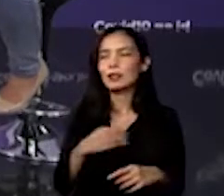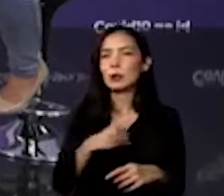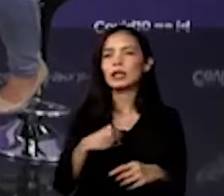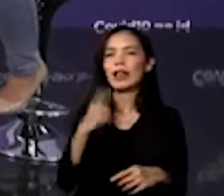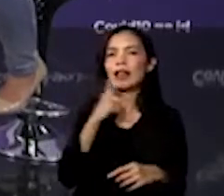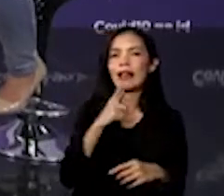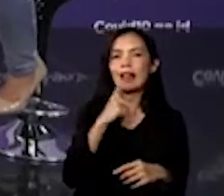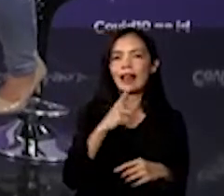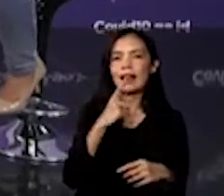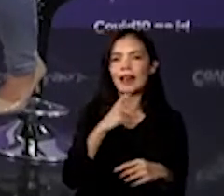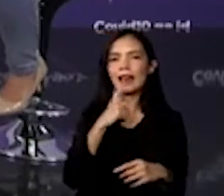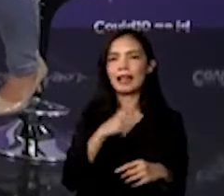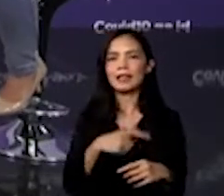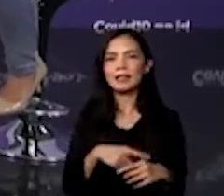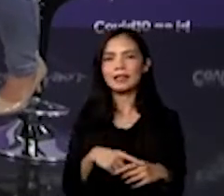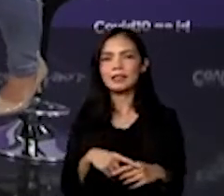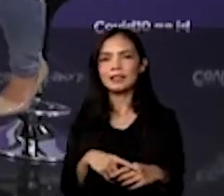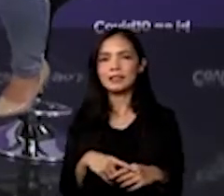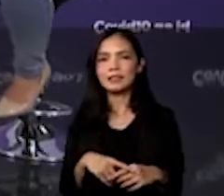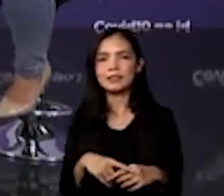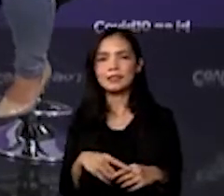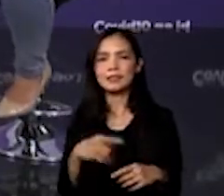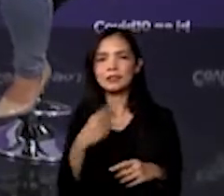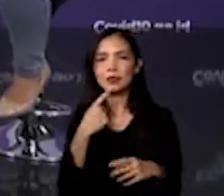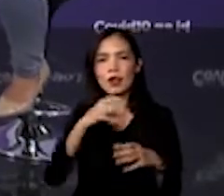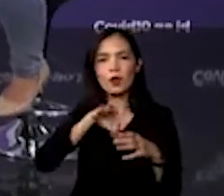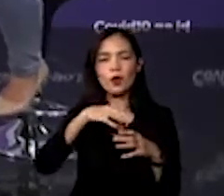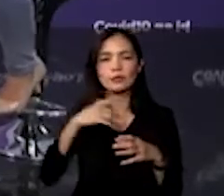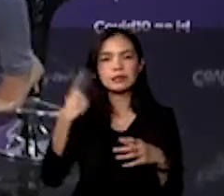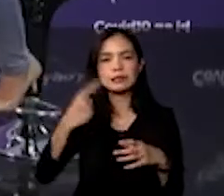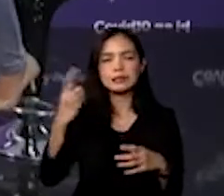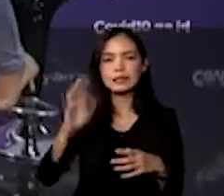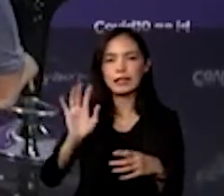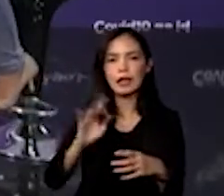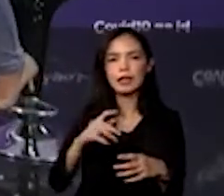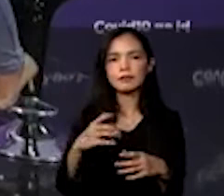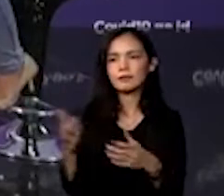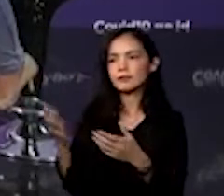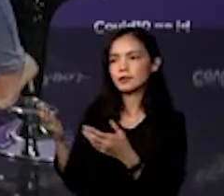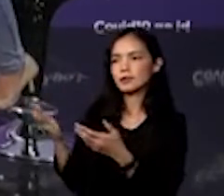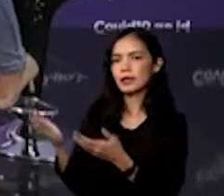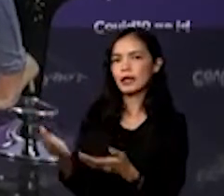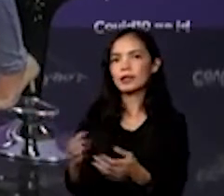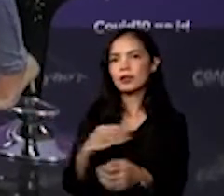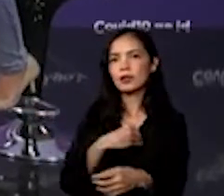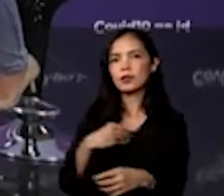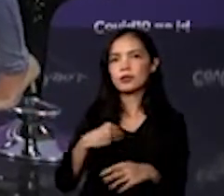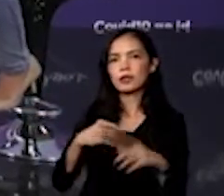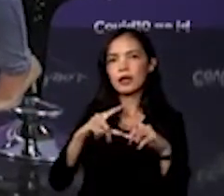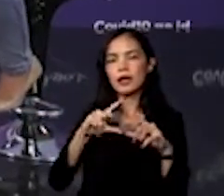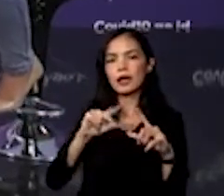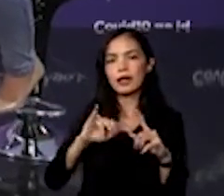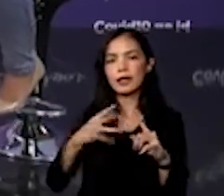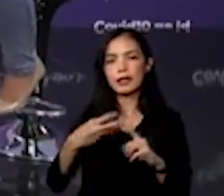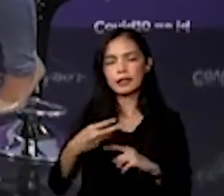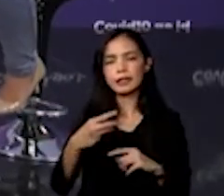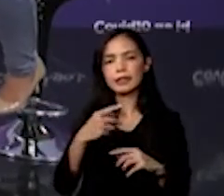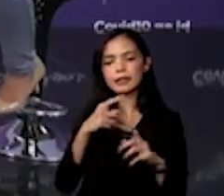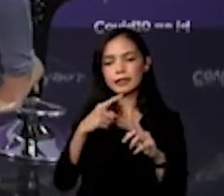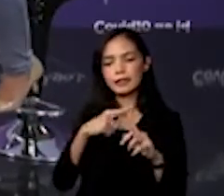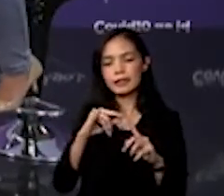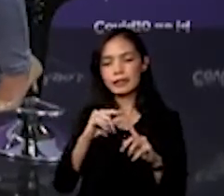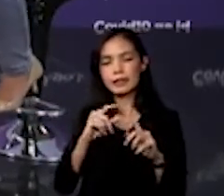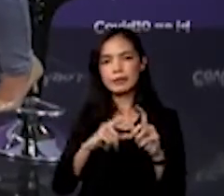berbicara kopi namun tidak sering-sering aku E saya mempersilakan kepada Dr Ri Ari untuk memberikan tipsnya biar tetap